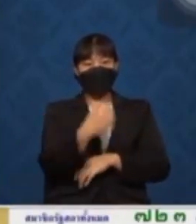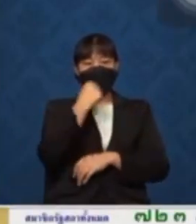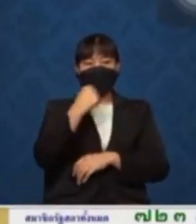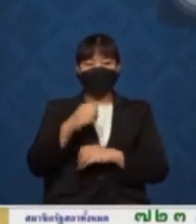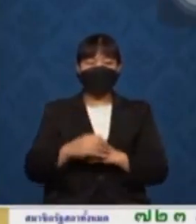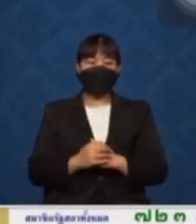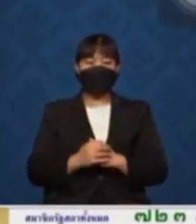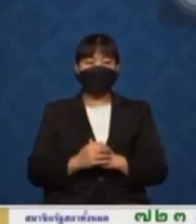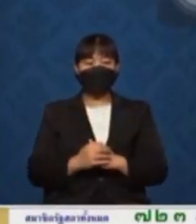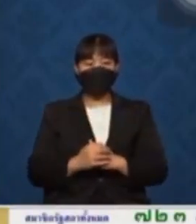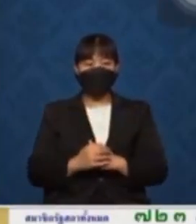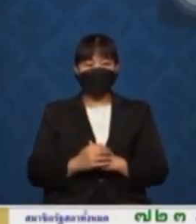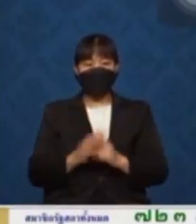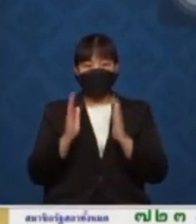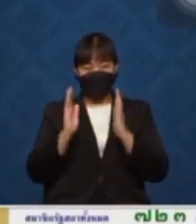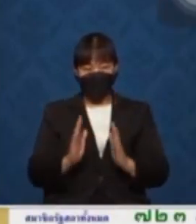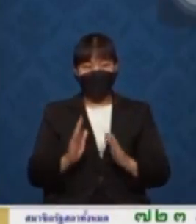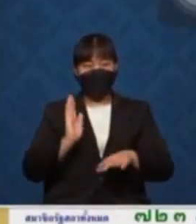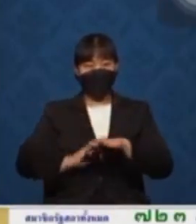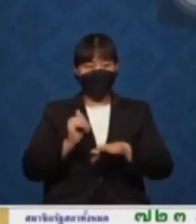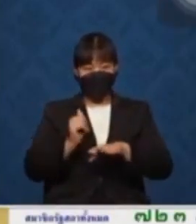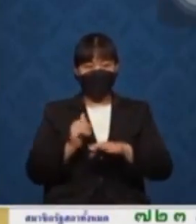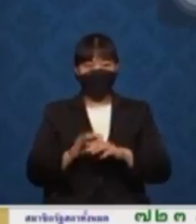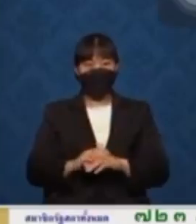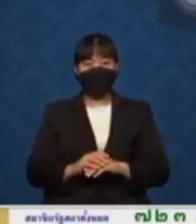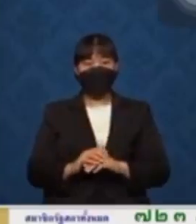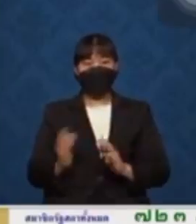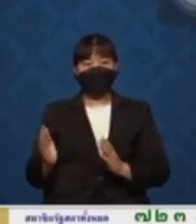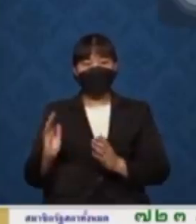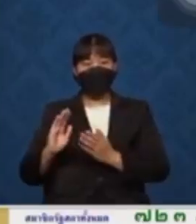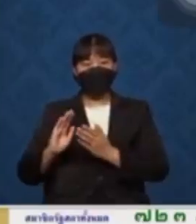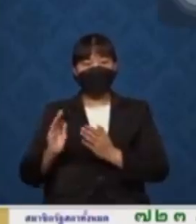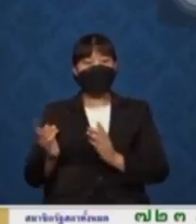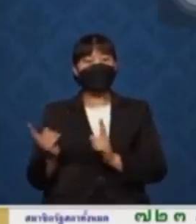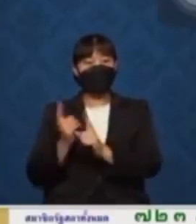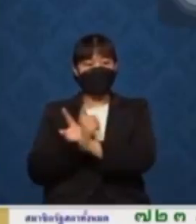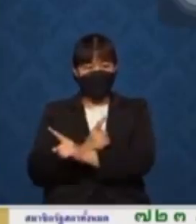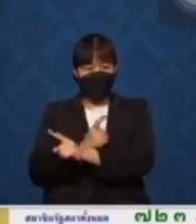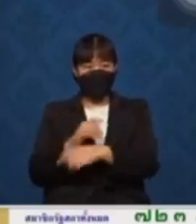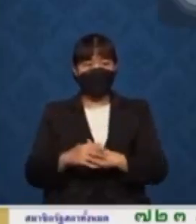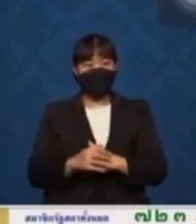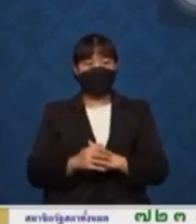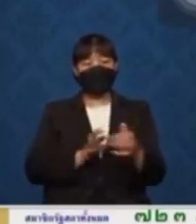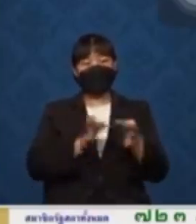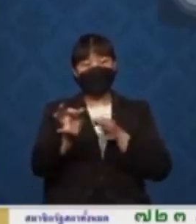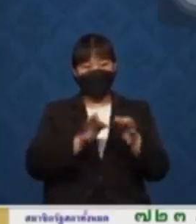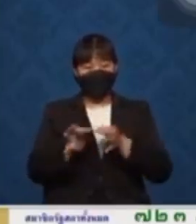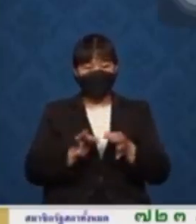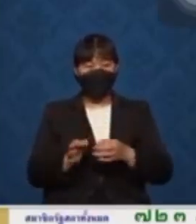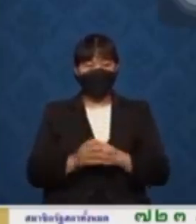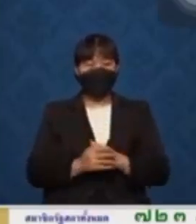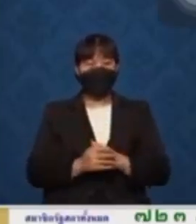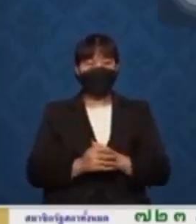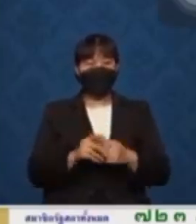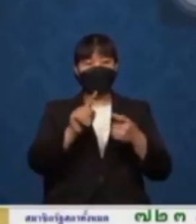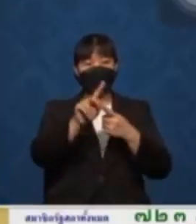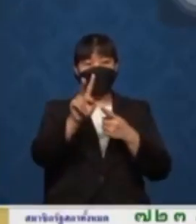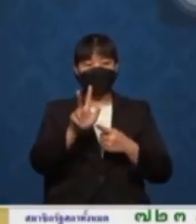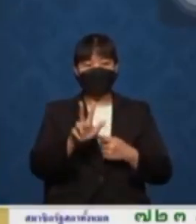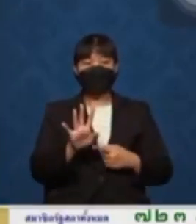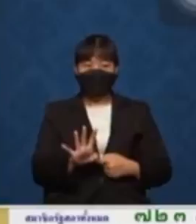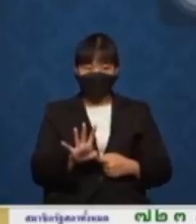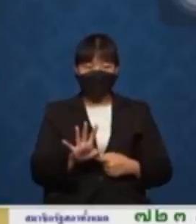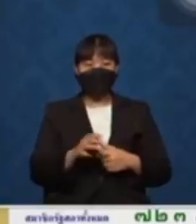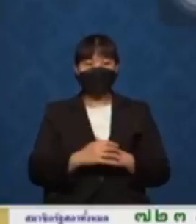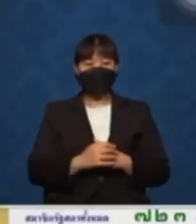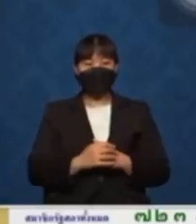ที่ใจอีกท่านหนึ่งลงรายละเอียดแต่ผมเพียงอยากจะย้ำนะครับว่าข้อเสนอทั้งหมดนี้นะครับทั้งข้อ1ข้อ2ข้อ3ข้อ4เป็นข้อไม่ได้เป็นข้อเสนอที่สุด